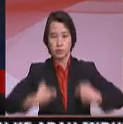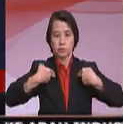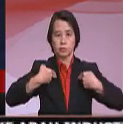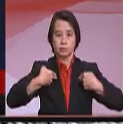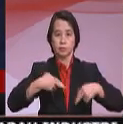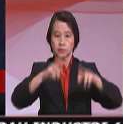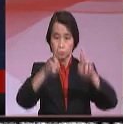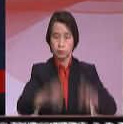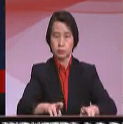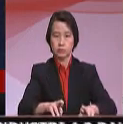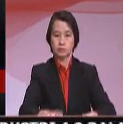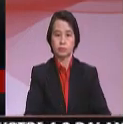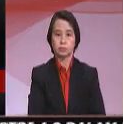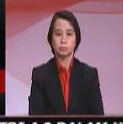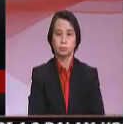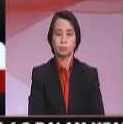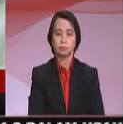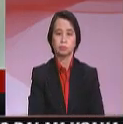rakyat.